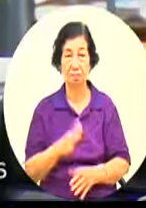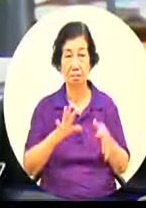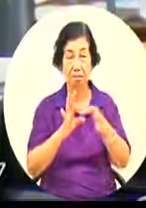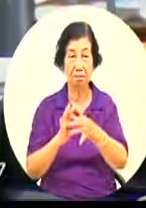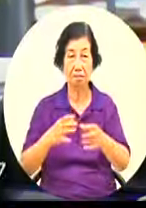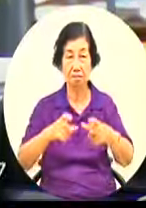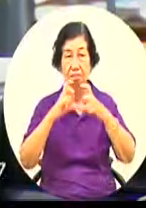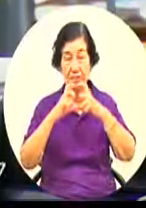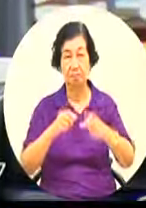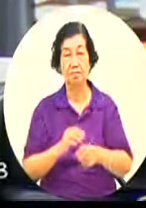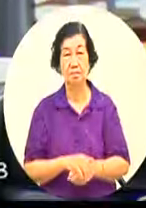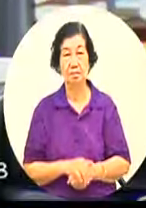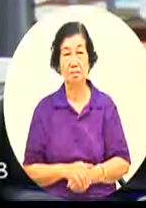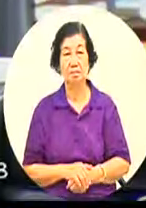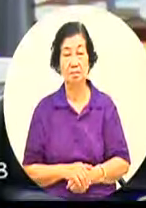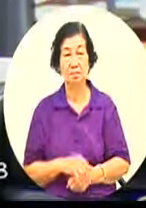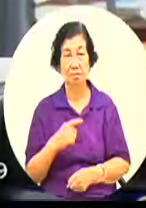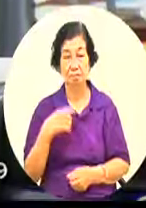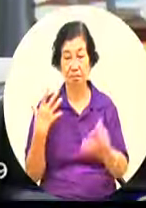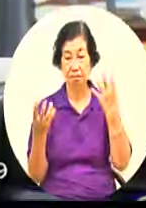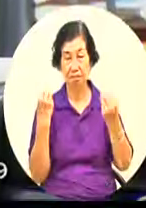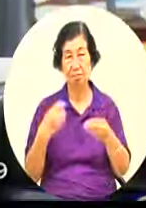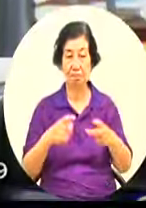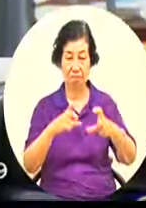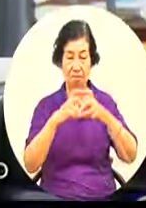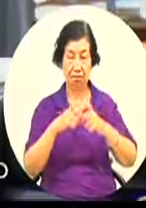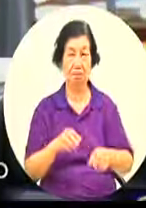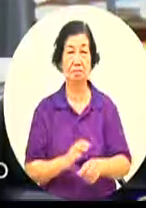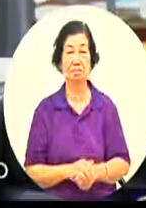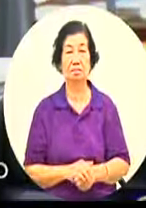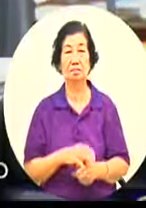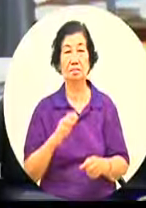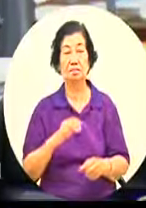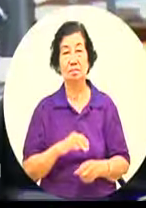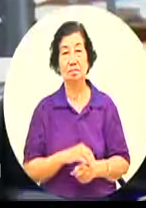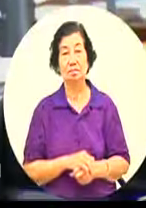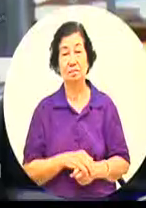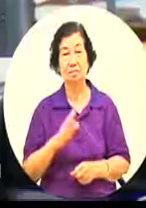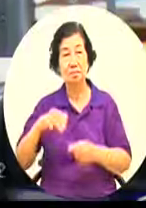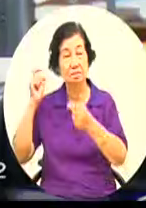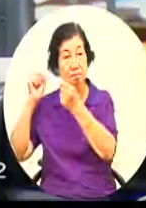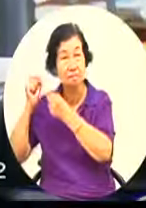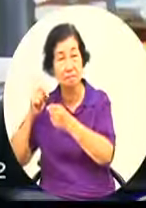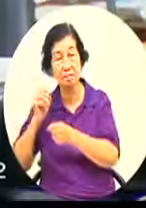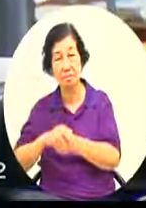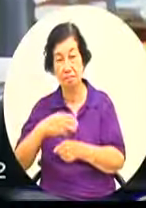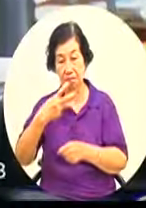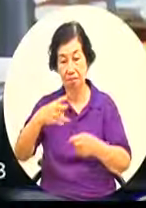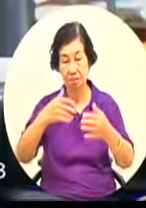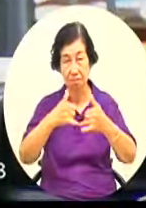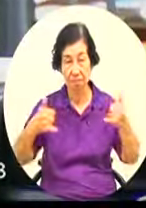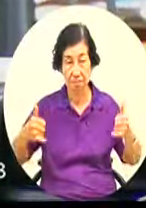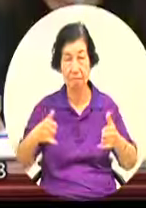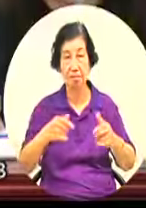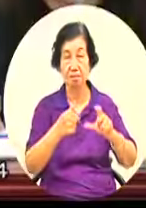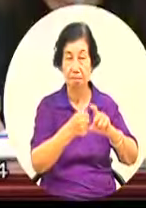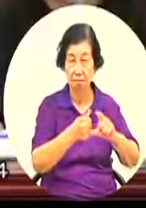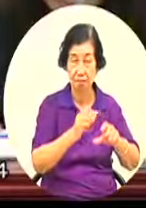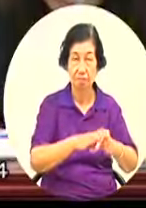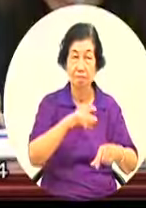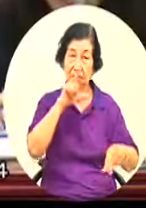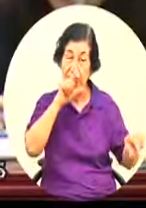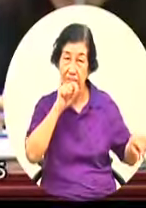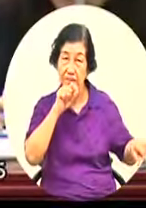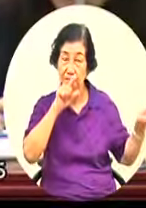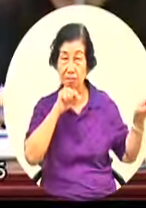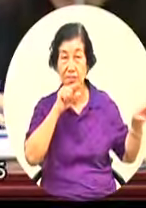觉得我不晓得你要想要回答什么。 哦，那临近的那个三民区跟鸟松也都有比较临近的